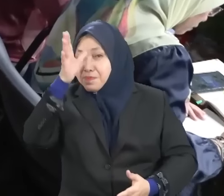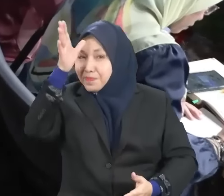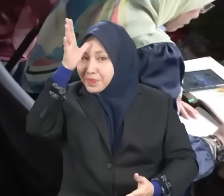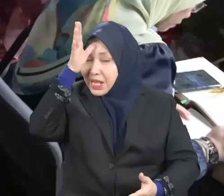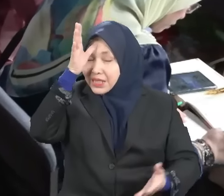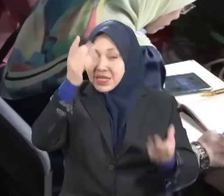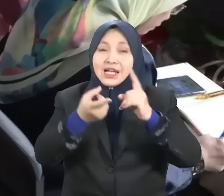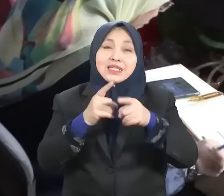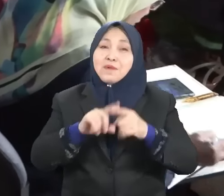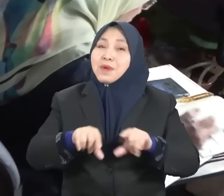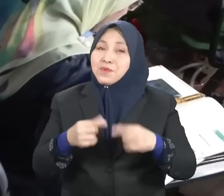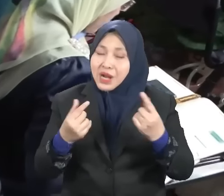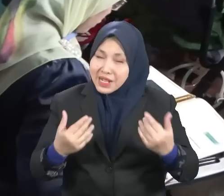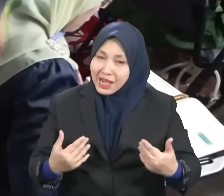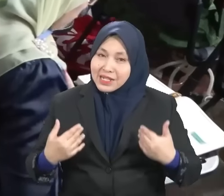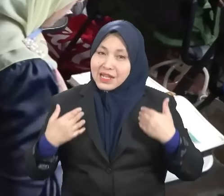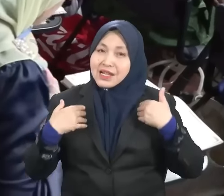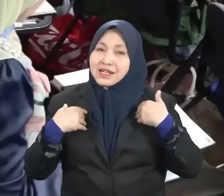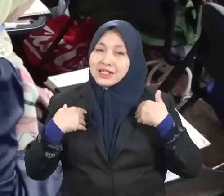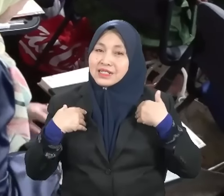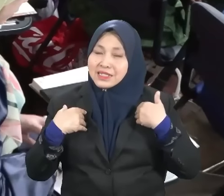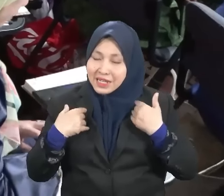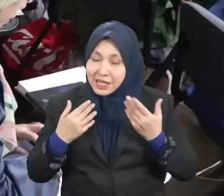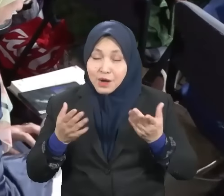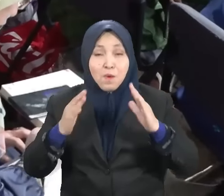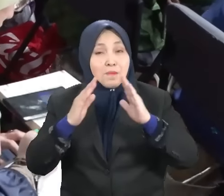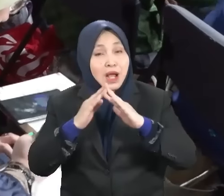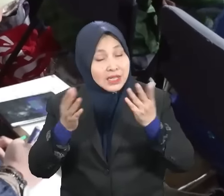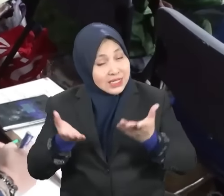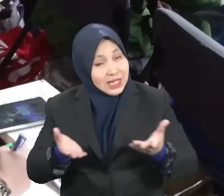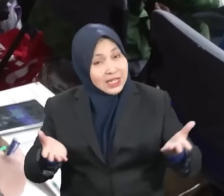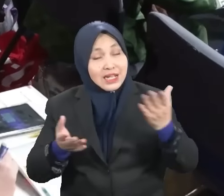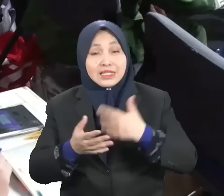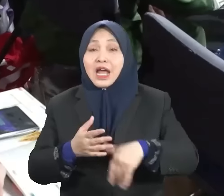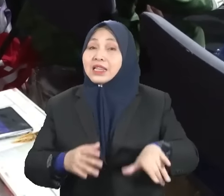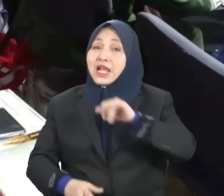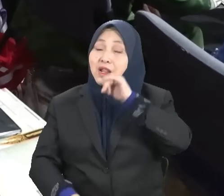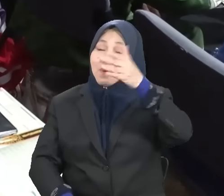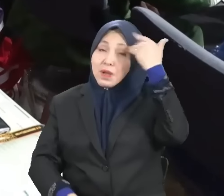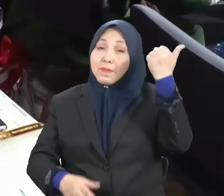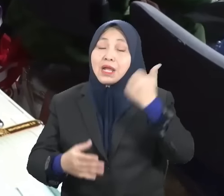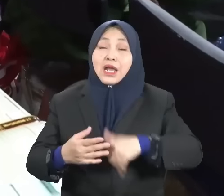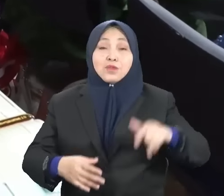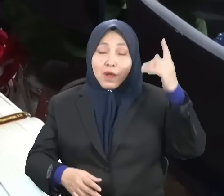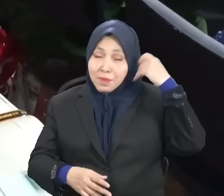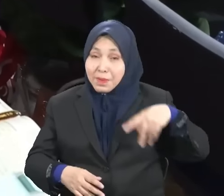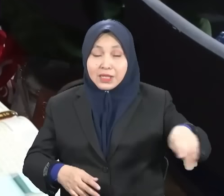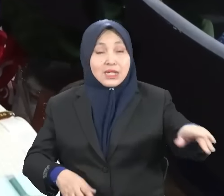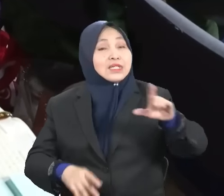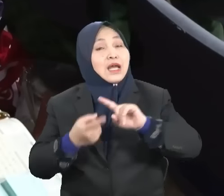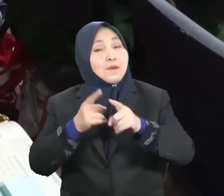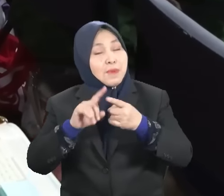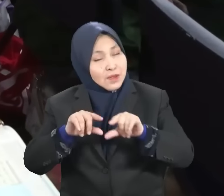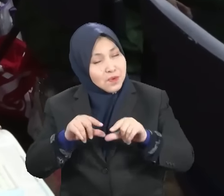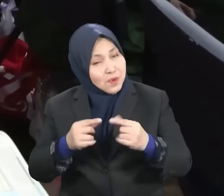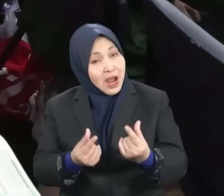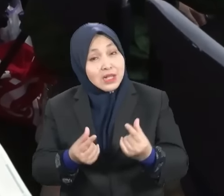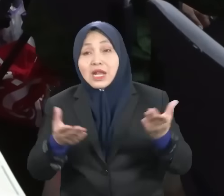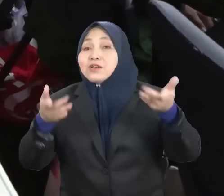yang berada di TV sekarang yang ada di rumah atau di mana juga tak lupa kepada Alquran di